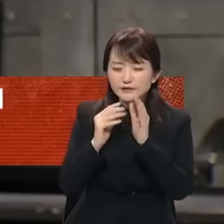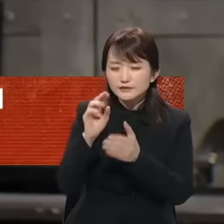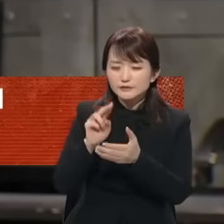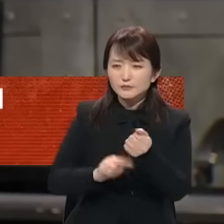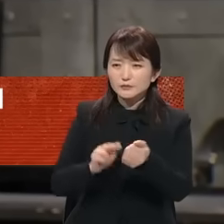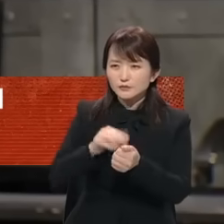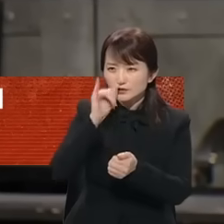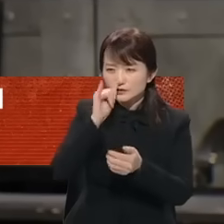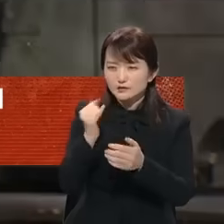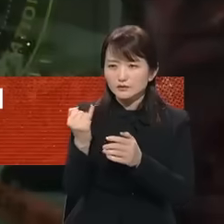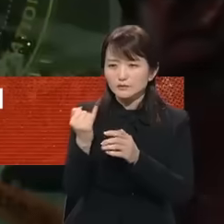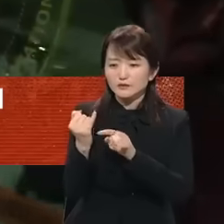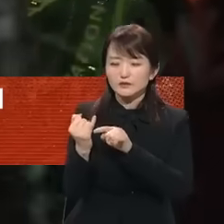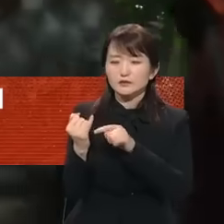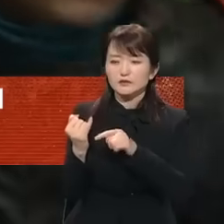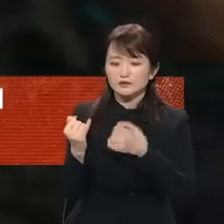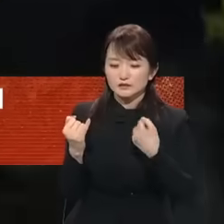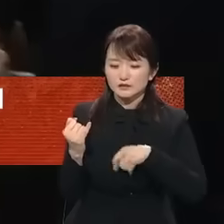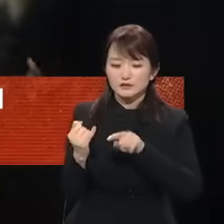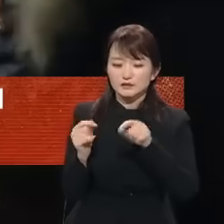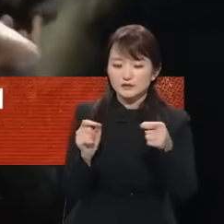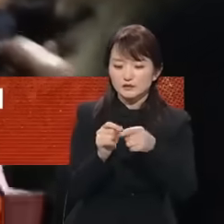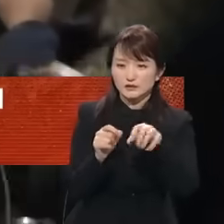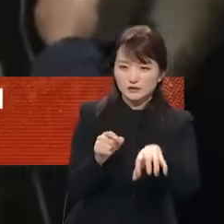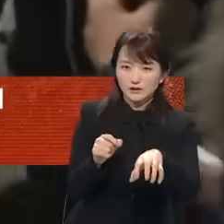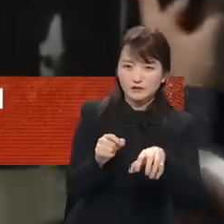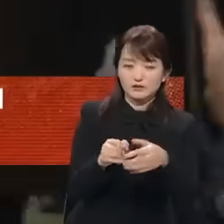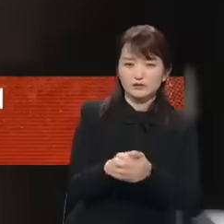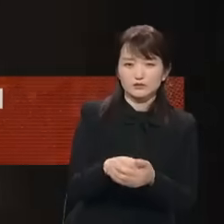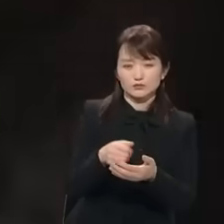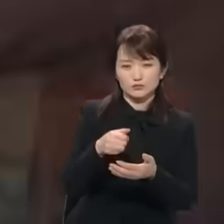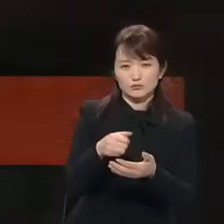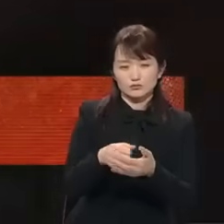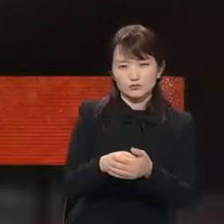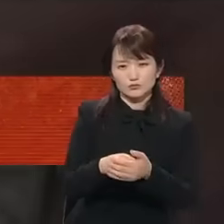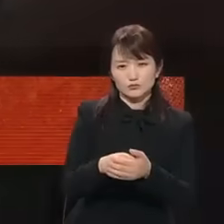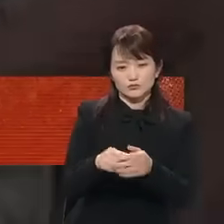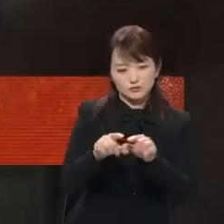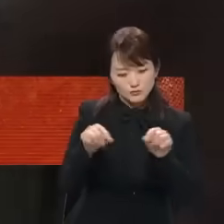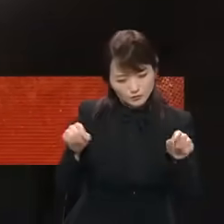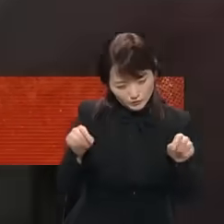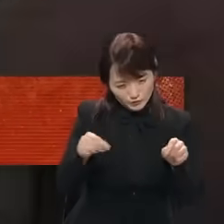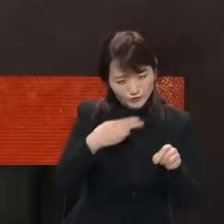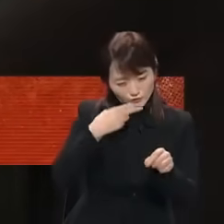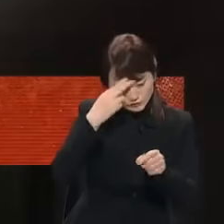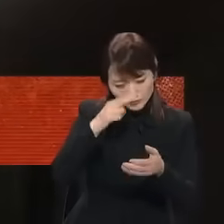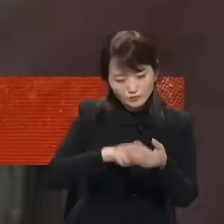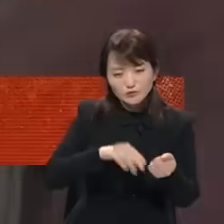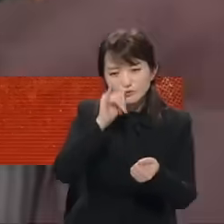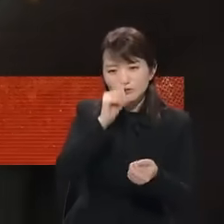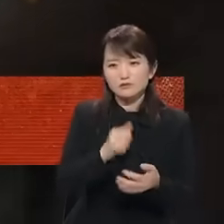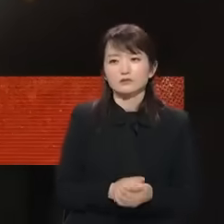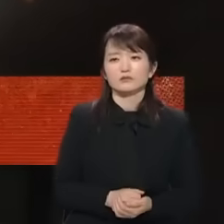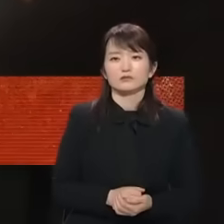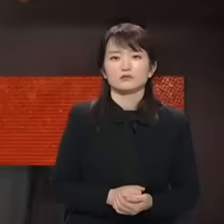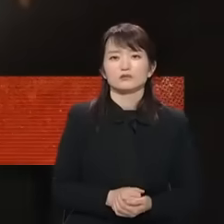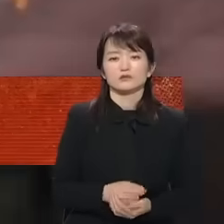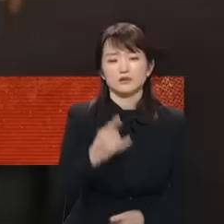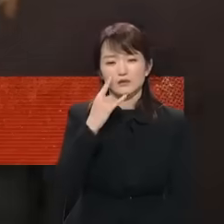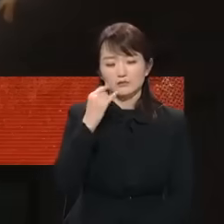또 포장마차를 운영을 했대요 그래서이 남성이 그 그 포장 마에서 자주 술을 마시면서이 모여랑 굉장히